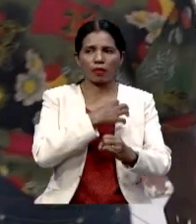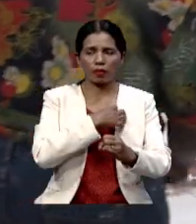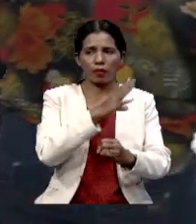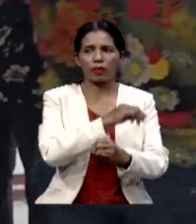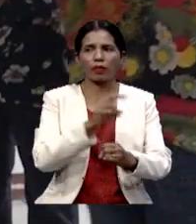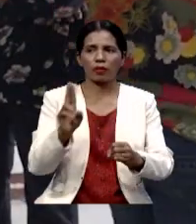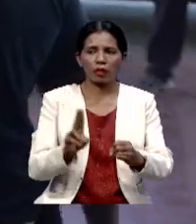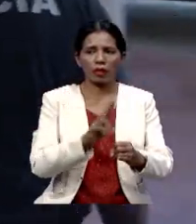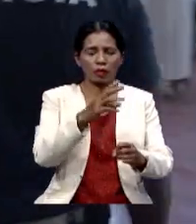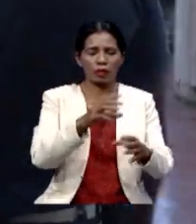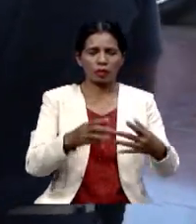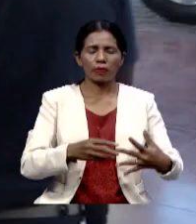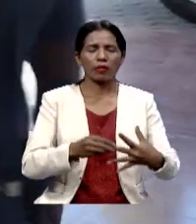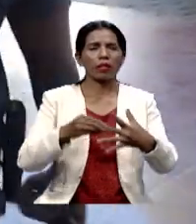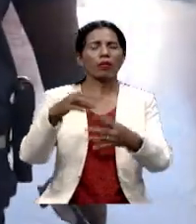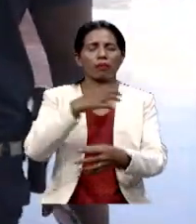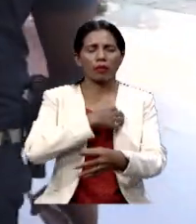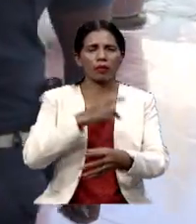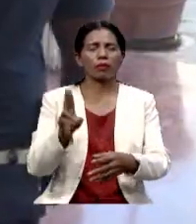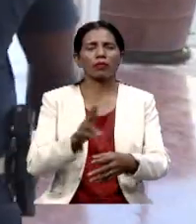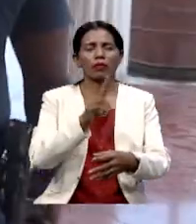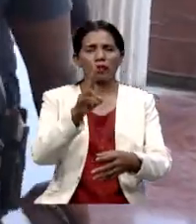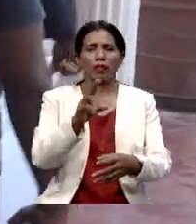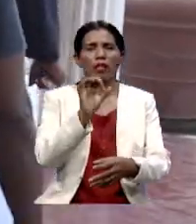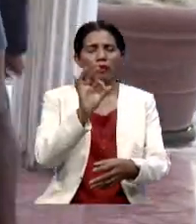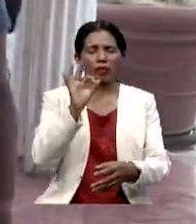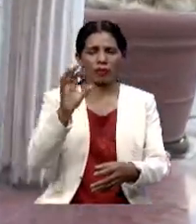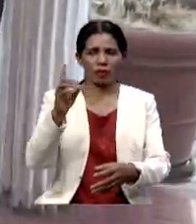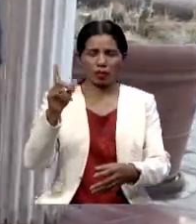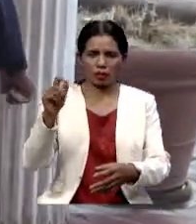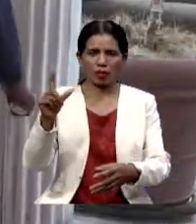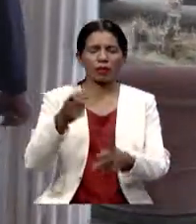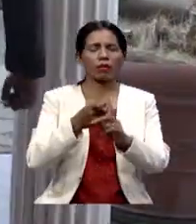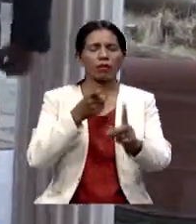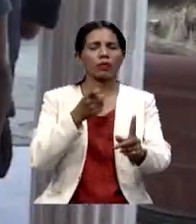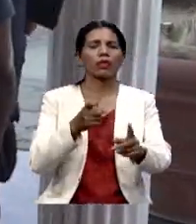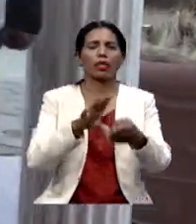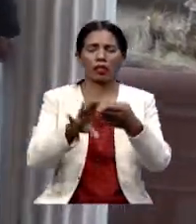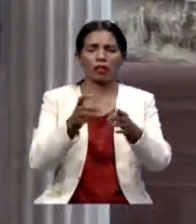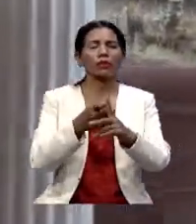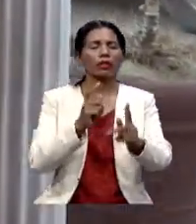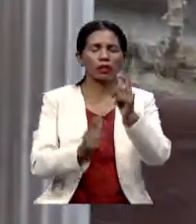Unidade Especial Polícia, na Unidade Falentil, executa mandado do Tribunal de captura